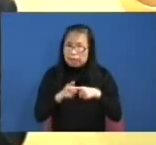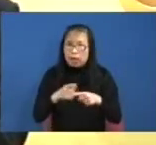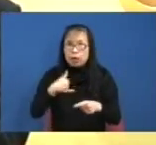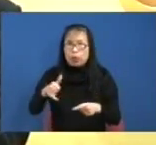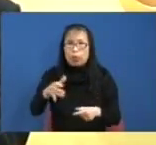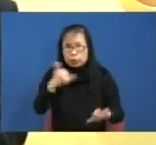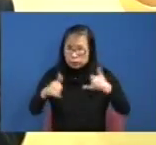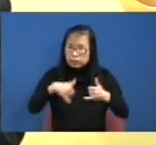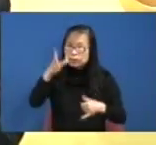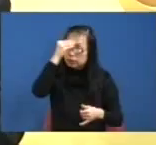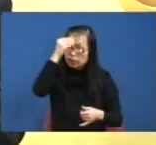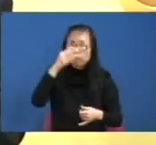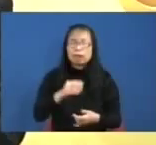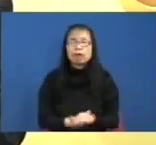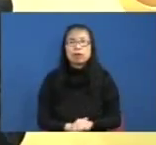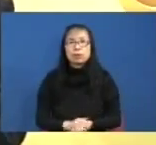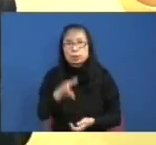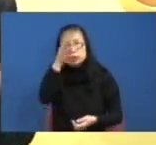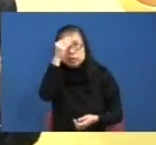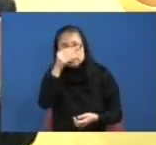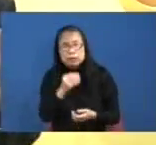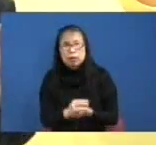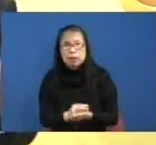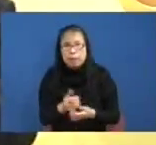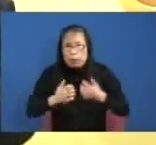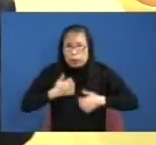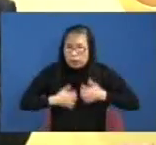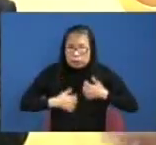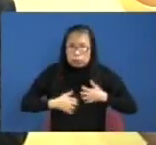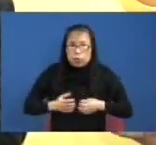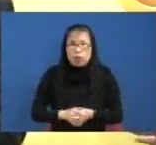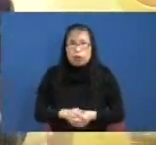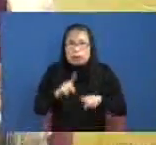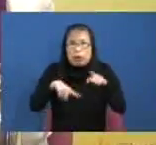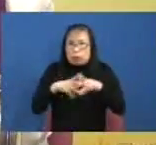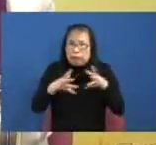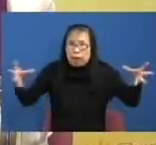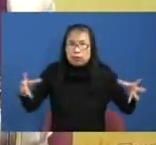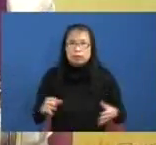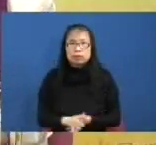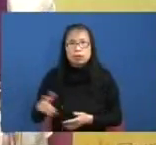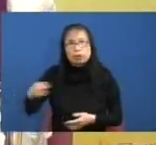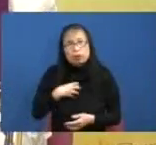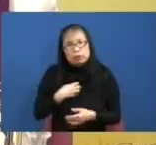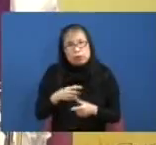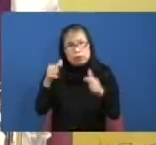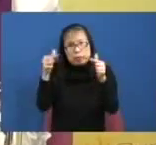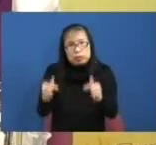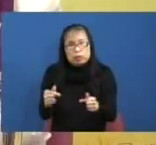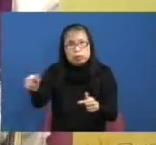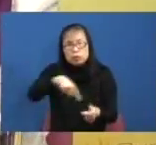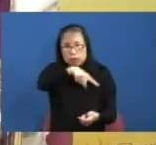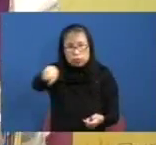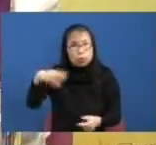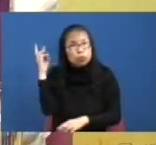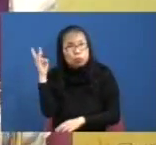做演習咧？咁樣演習嘅話，會唔會好緊張、好大件事咁樣？ 亦都會可能標籤化咗我哋一個區咧。反而我